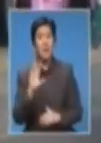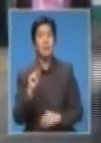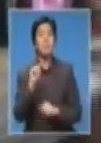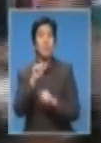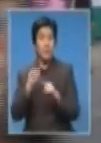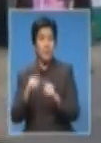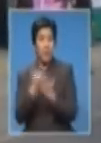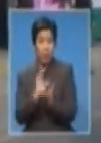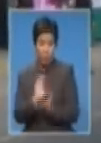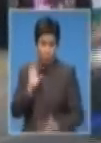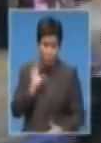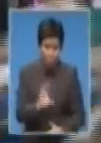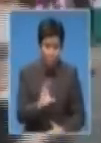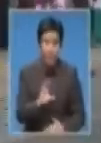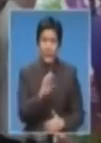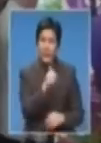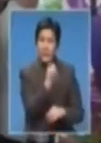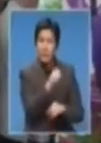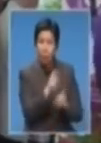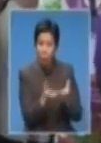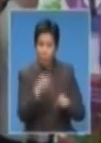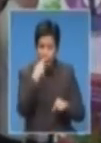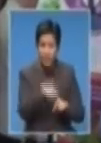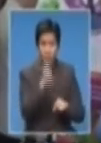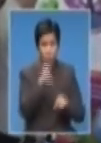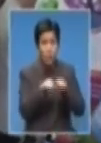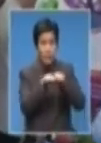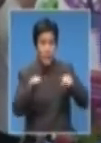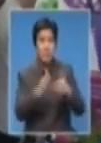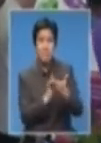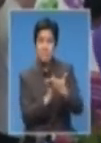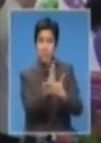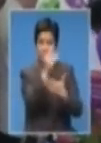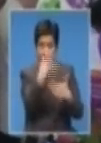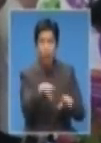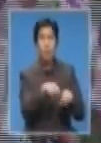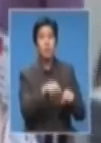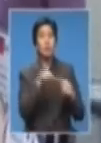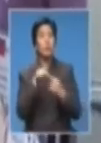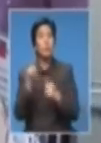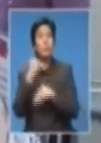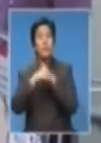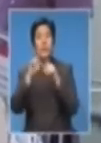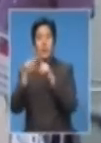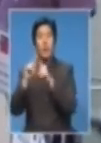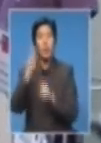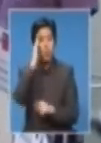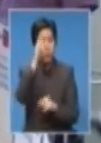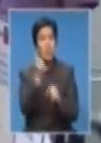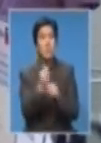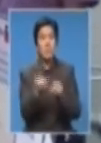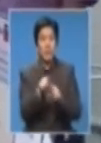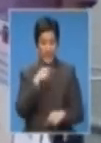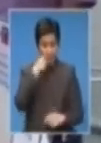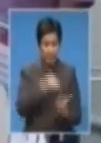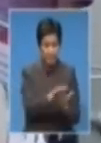ของงบประมาณที่ได้รับอันนี้จะต้องผ่านการรับรองมาตรฐานของเราเองซะก่อนนะครับแล้วก็ไปผ่านมาตรฐานต่างประเทศระยะต่อไปด้วยนะครับใช้ในประเทศ